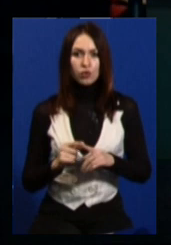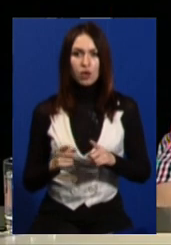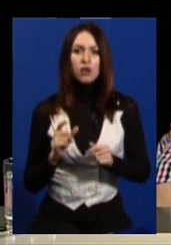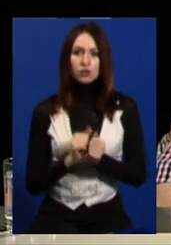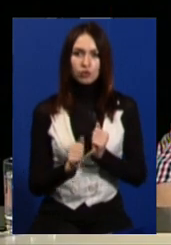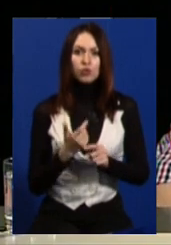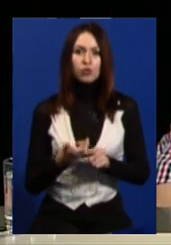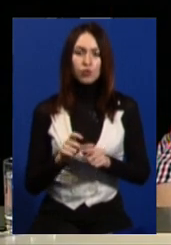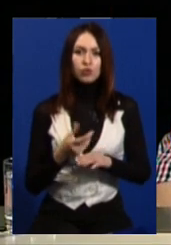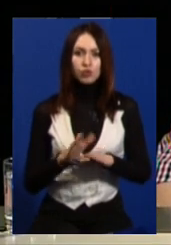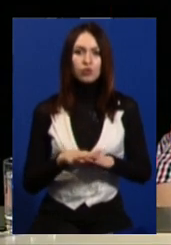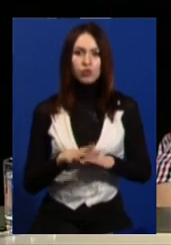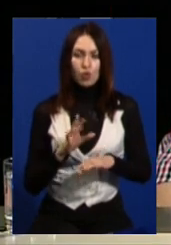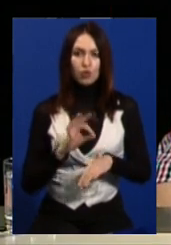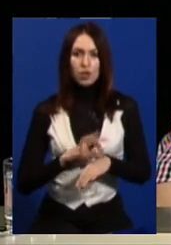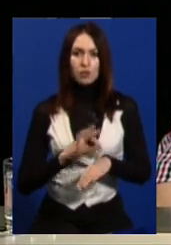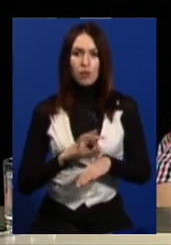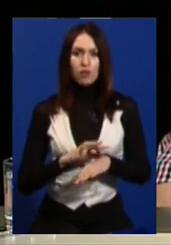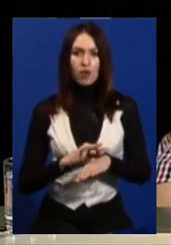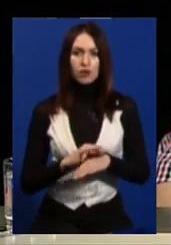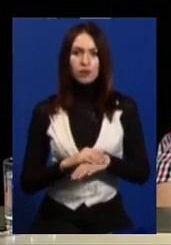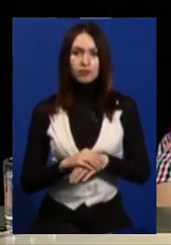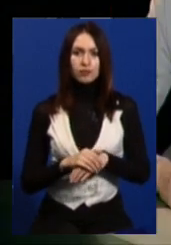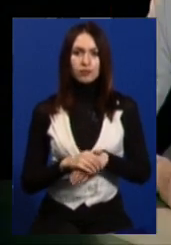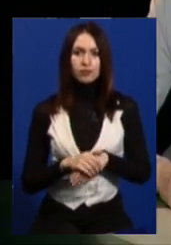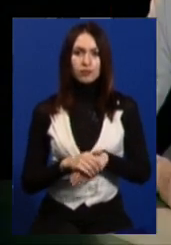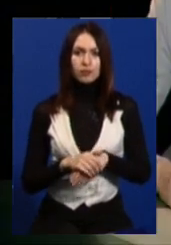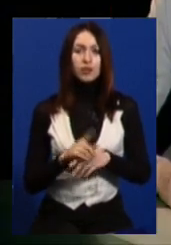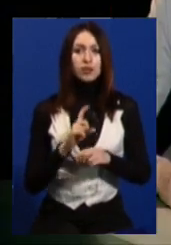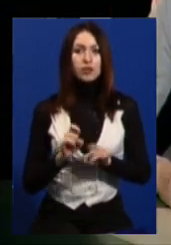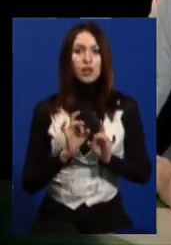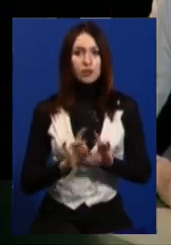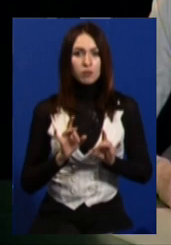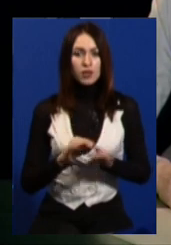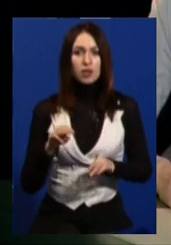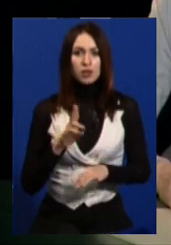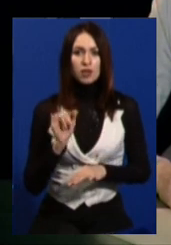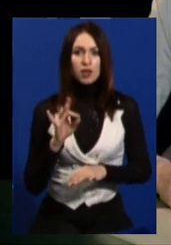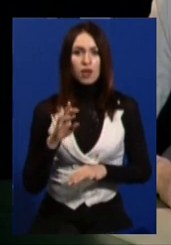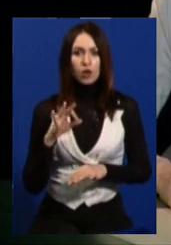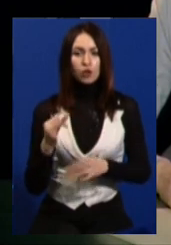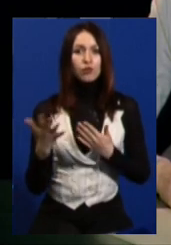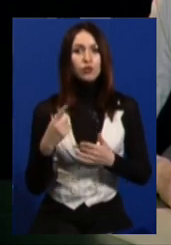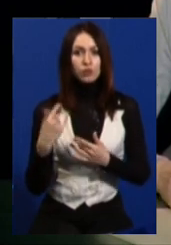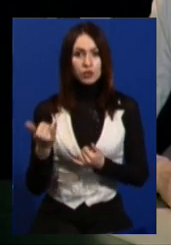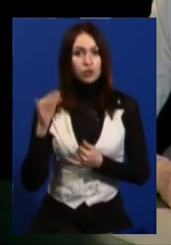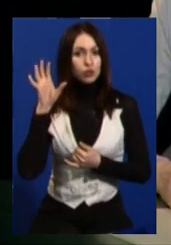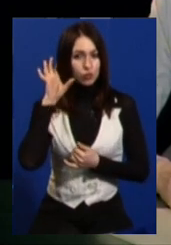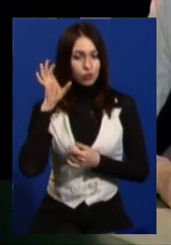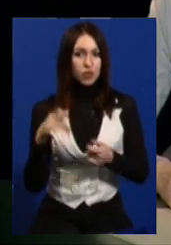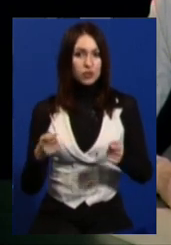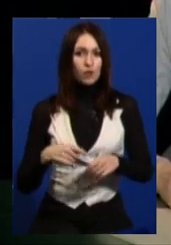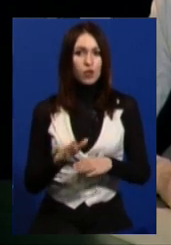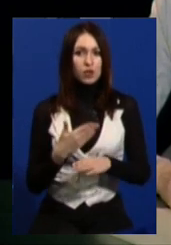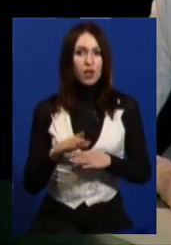Зачастую оно протекает как тяжелое заболевание. Да. За інформацією Тетяни Карлової, яку ми зараз слухали, завідувачки